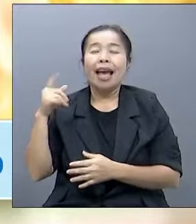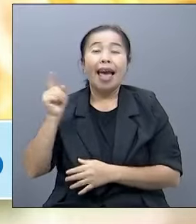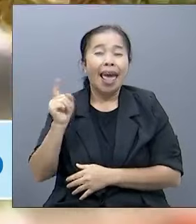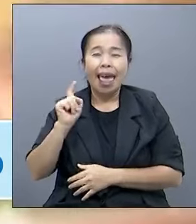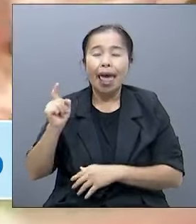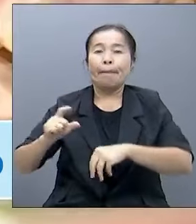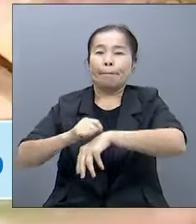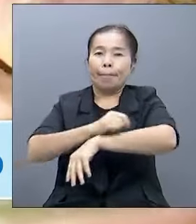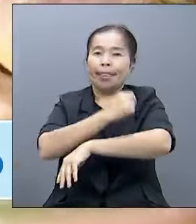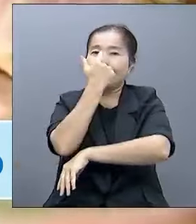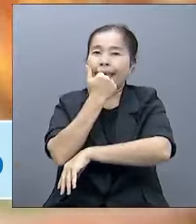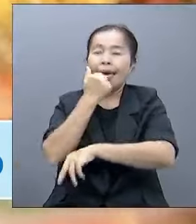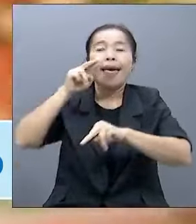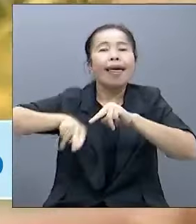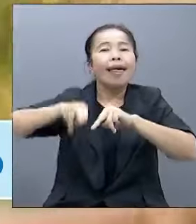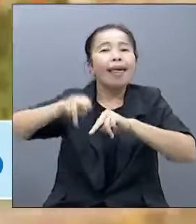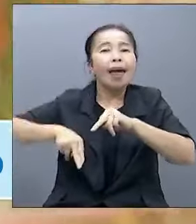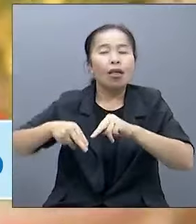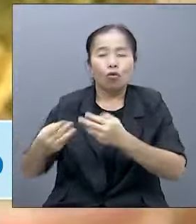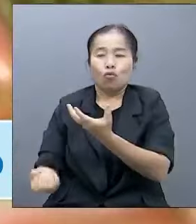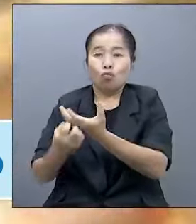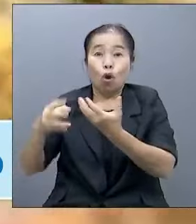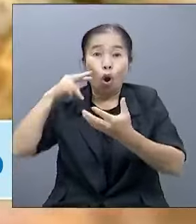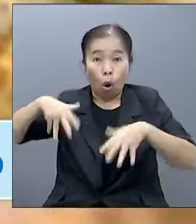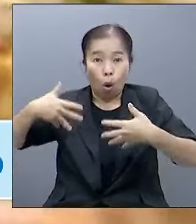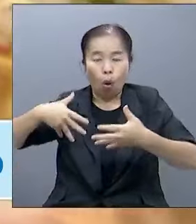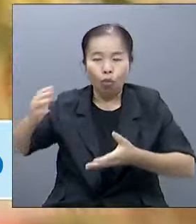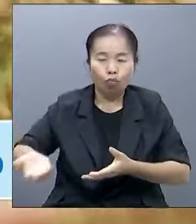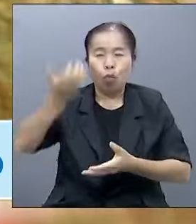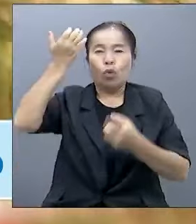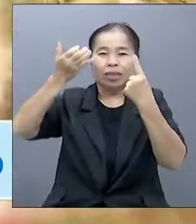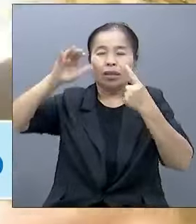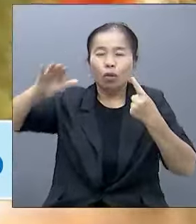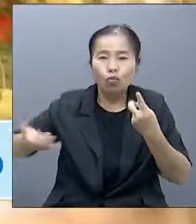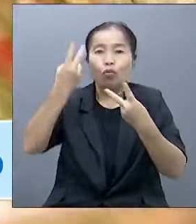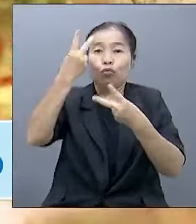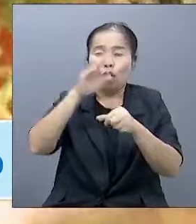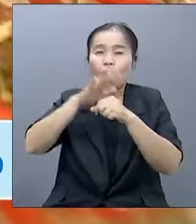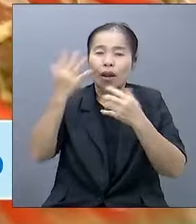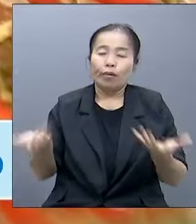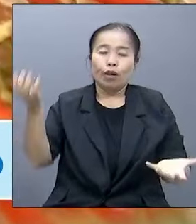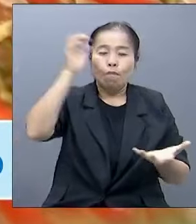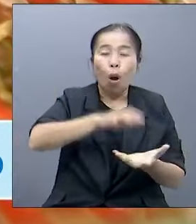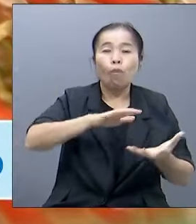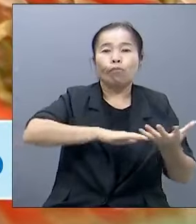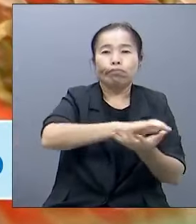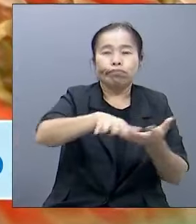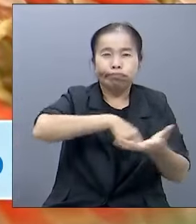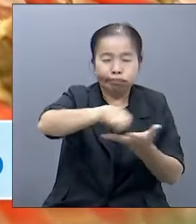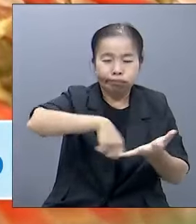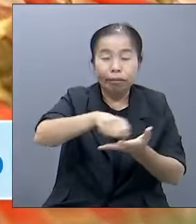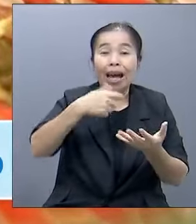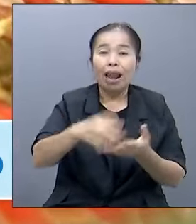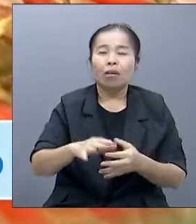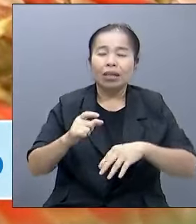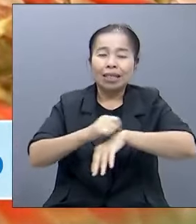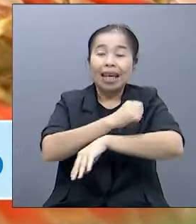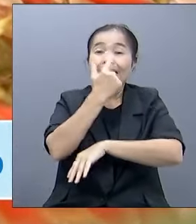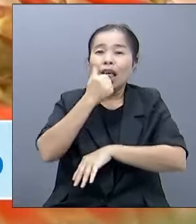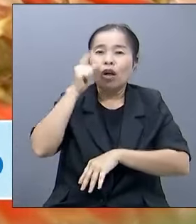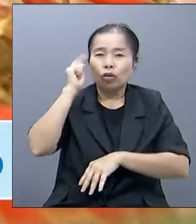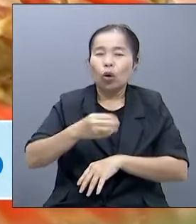เราก็คือไข่มดแดงที่ลวกเอาไว้แล้วลวกเนี่ยเขาบอกให้ลวก2รอบลงไปแล้วก็คลุกเคล้านะครับซึ่งการกินไข่มดแดงจำเป็นต้องกินแบบสุ